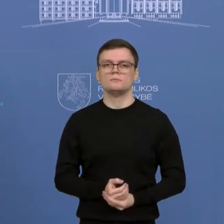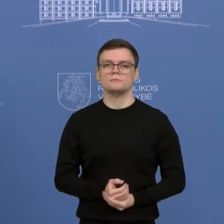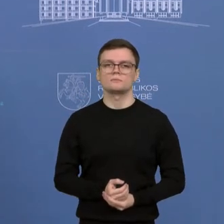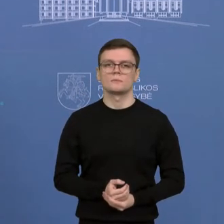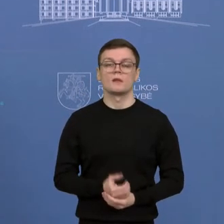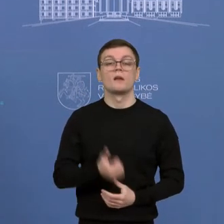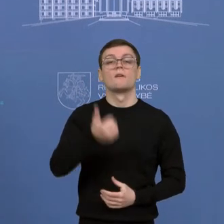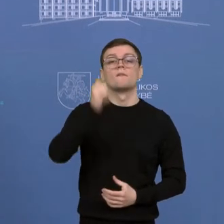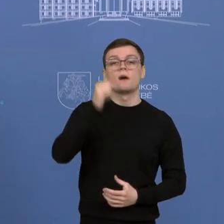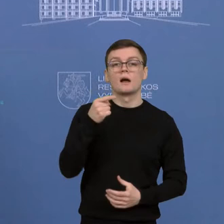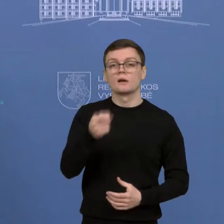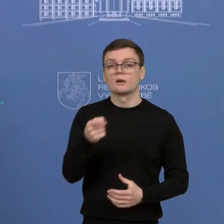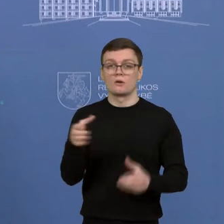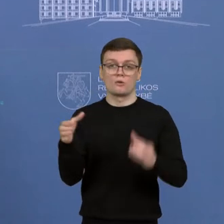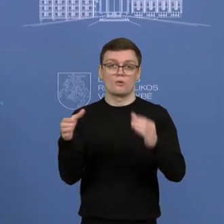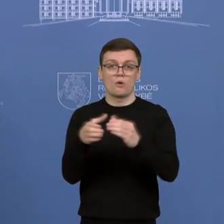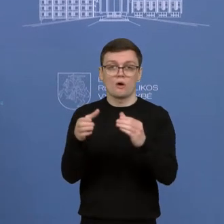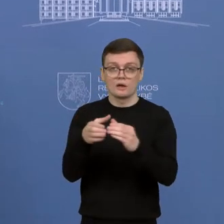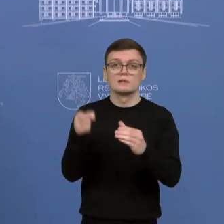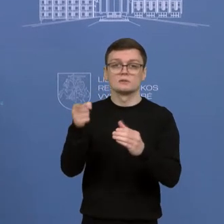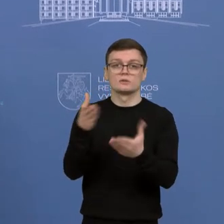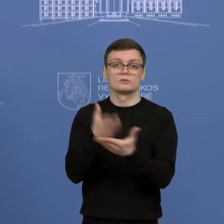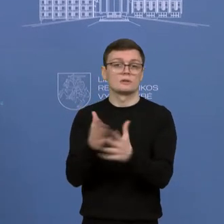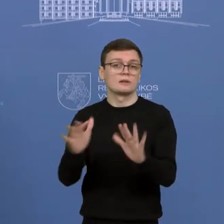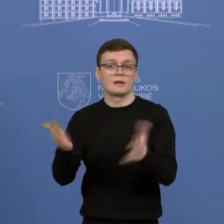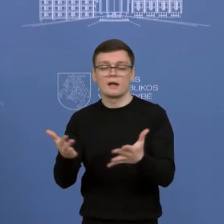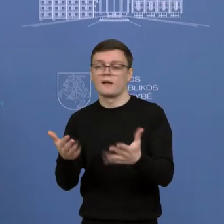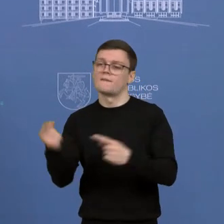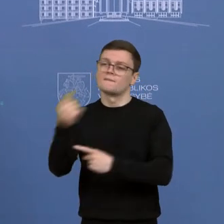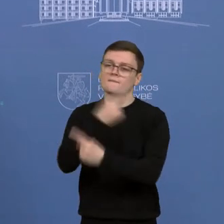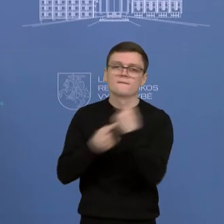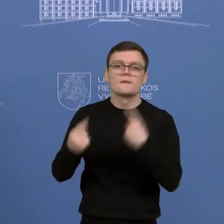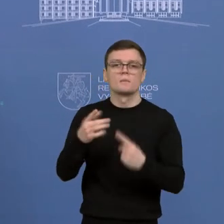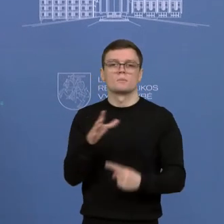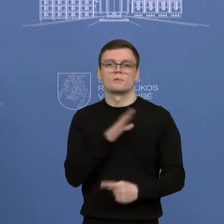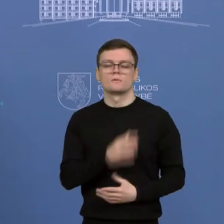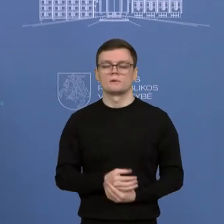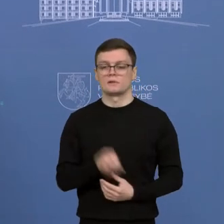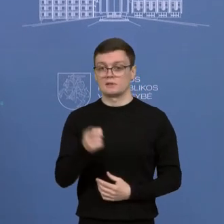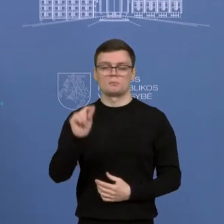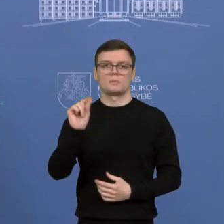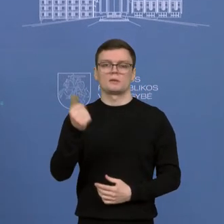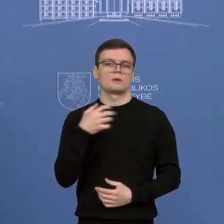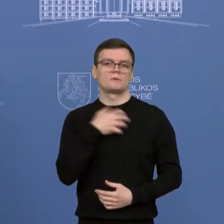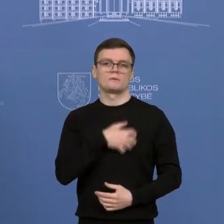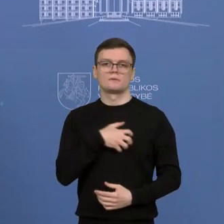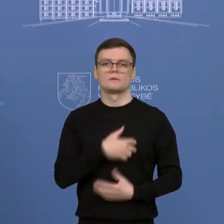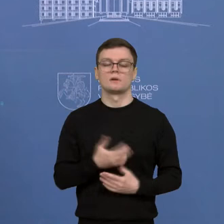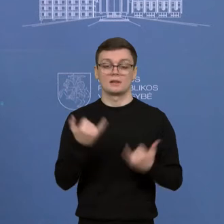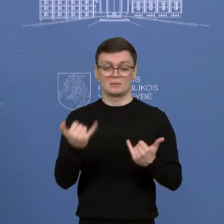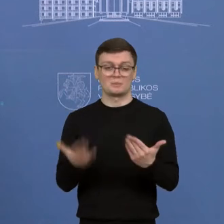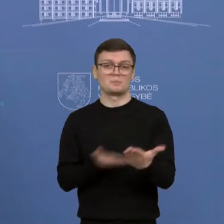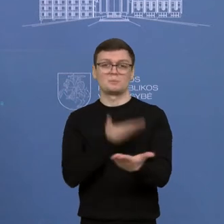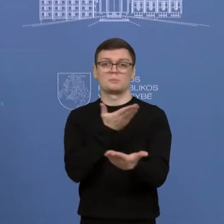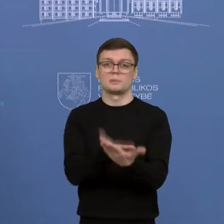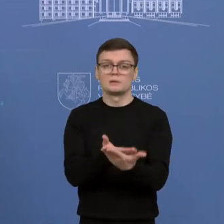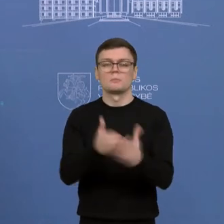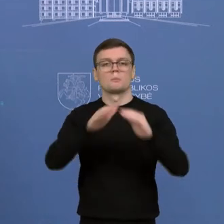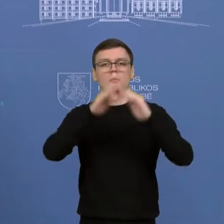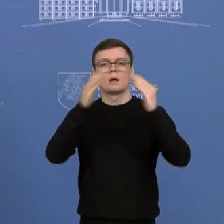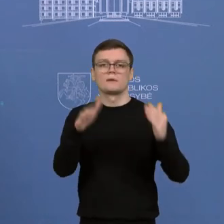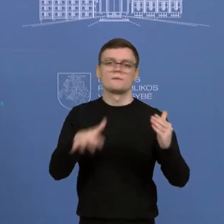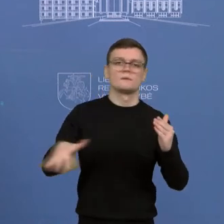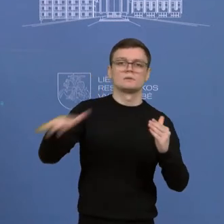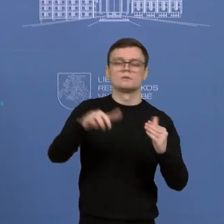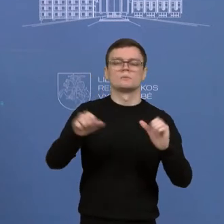su koalicijos partneriais, kas man atrodo yra pirmiausia, dabar pristačius paketą visuomeniai